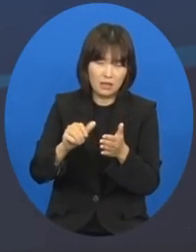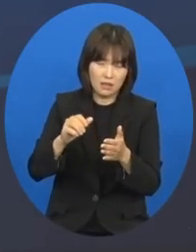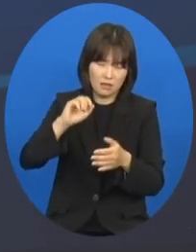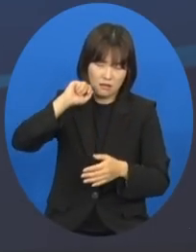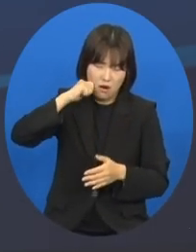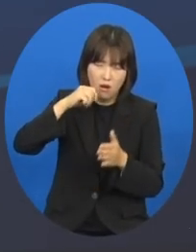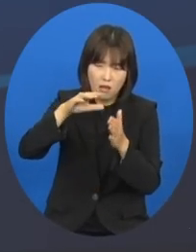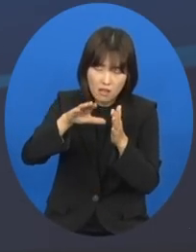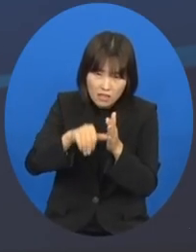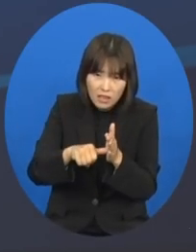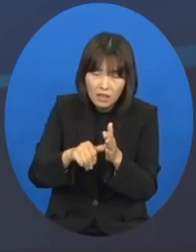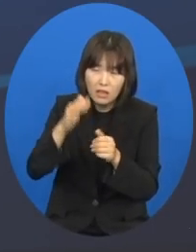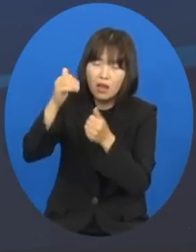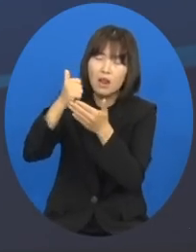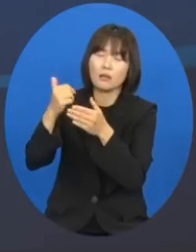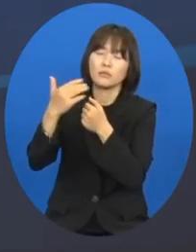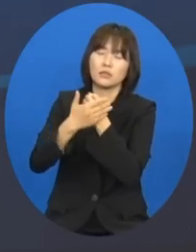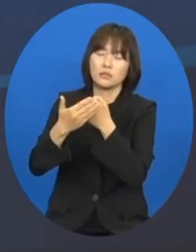은혜를 구하시기를 축복합니다